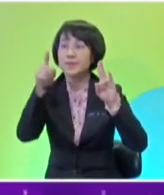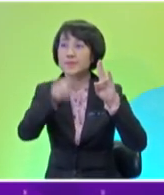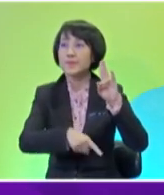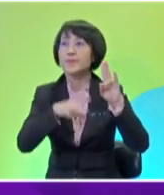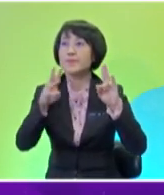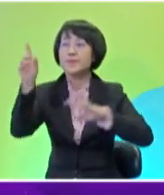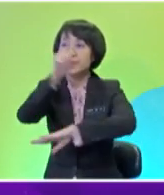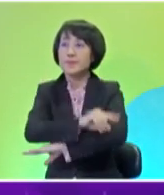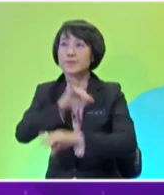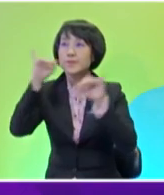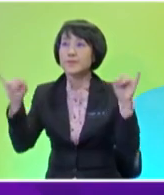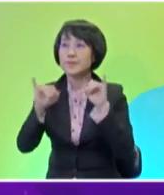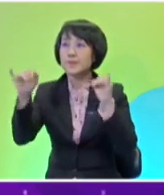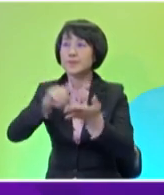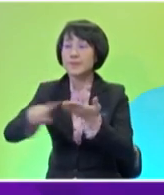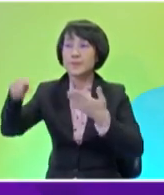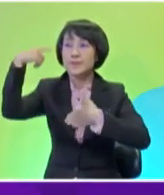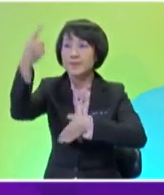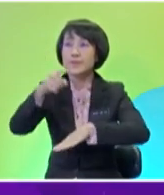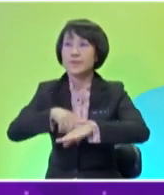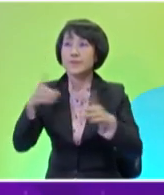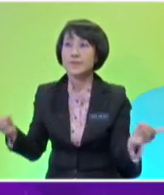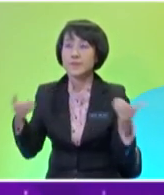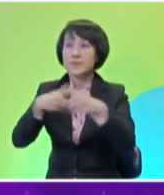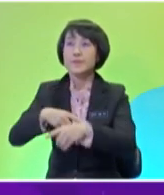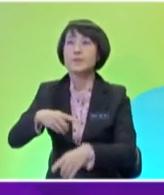minggu depan di dewan wawasan